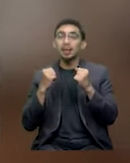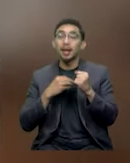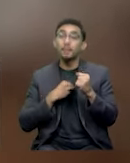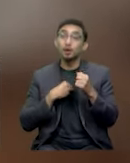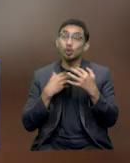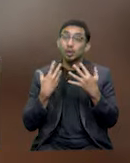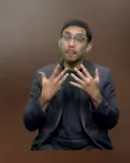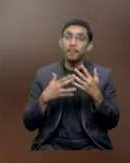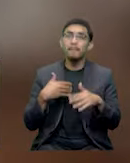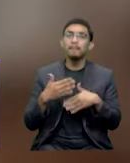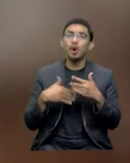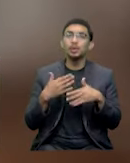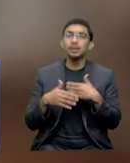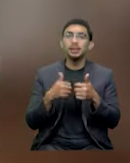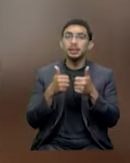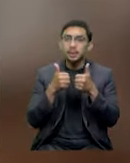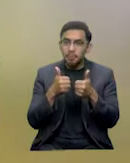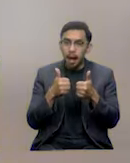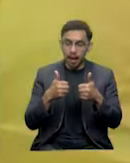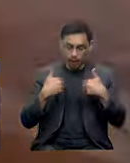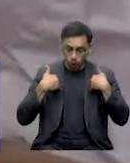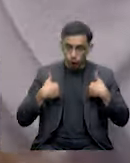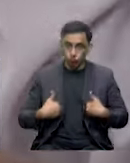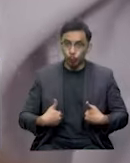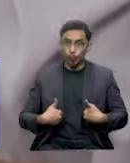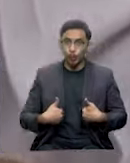semakin mendekati bentuk aslinya di alam.